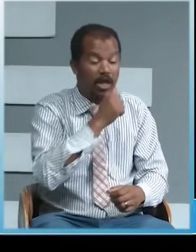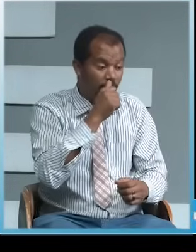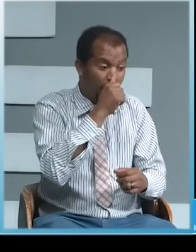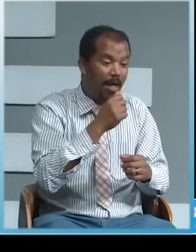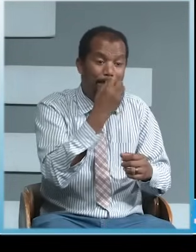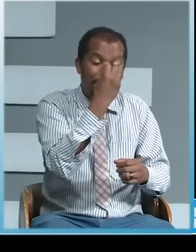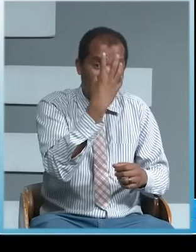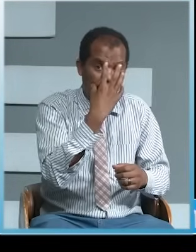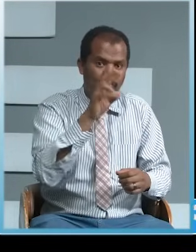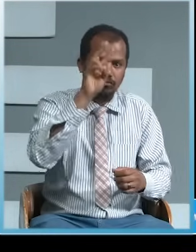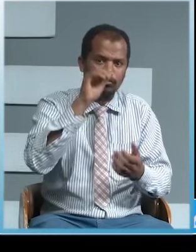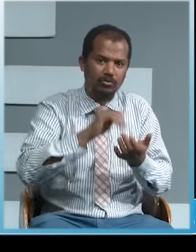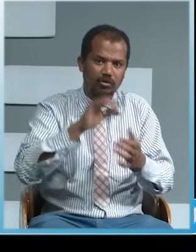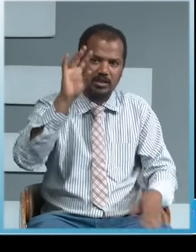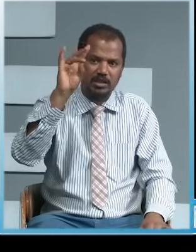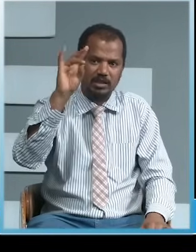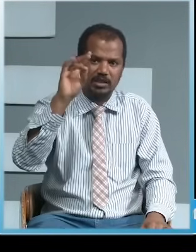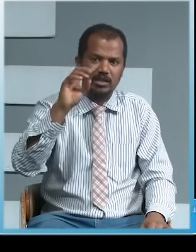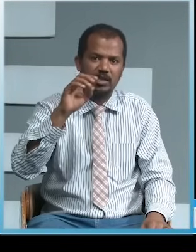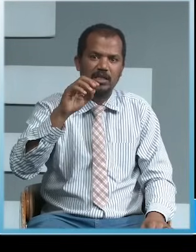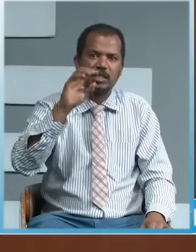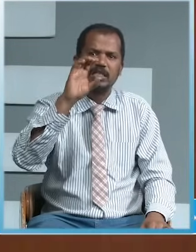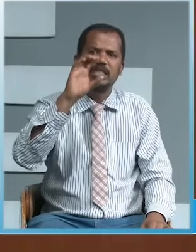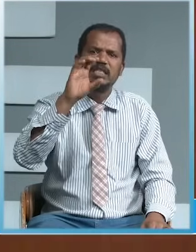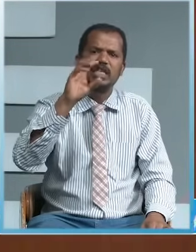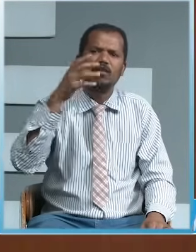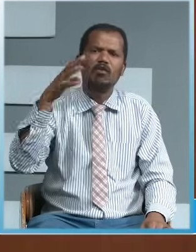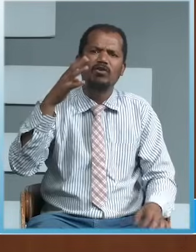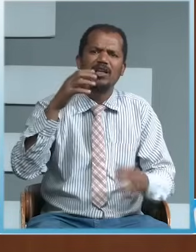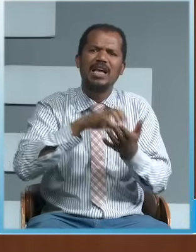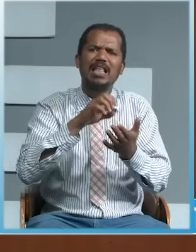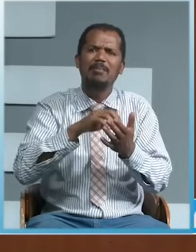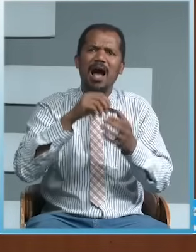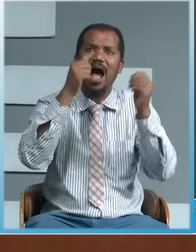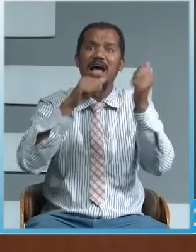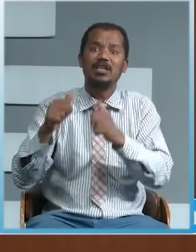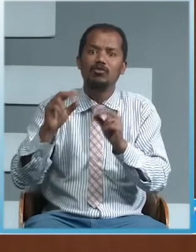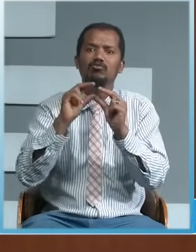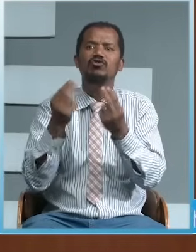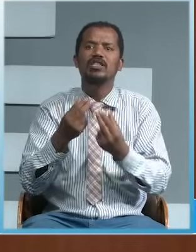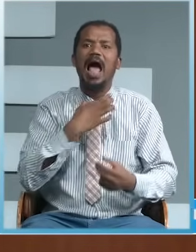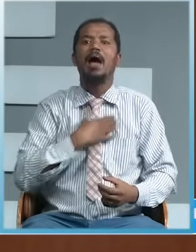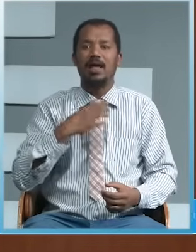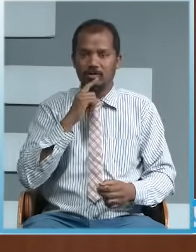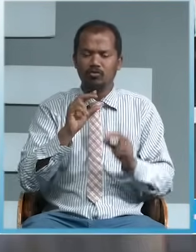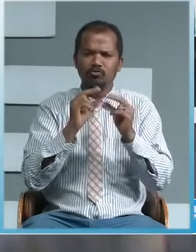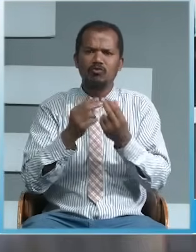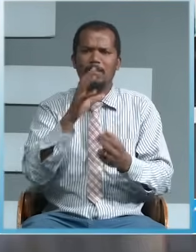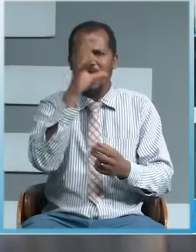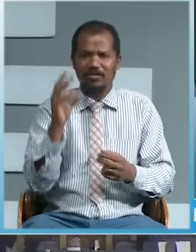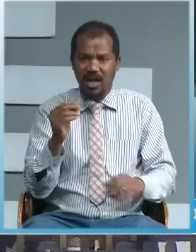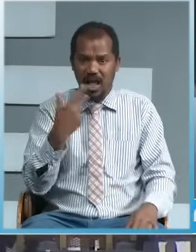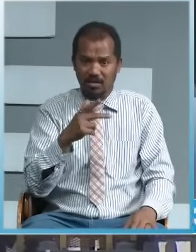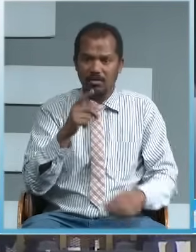ኢትዮጵያ በፈረንጆቹ 2007 የሲ40 የከተሞች የአየር ንብረት አመራር ቡድን አባል ሆናለች። ቡድኑ